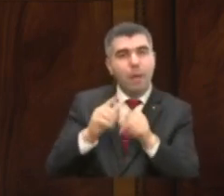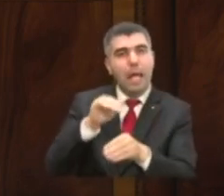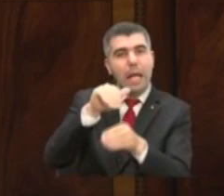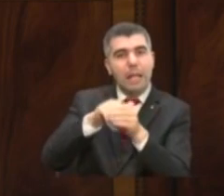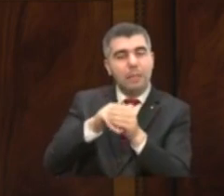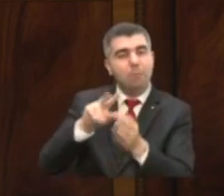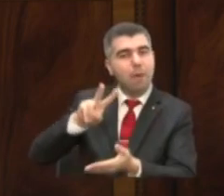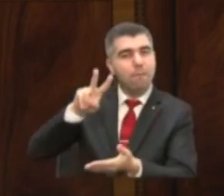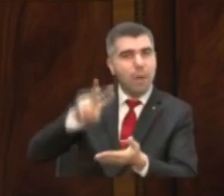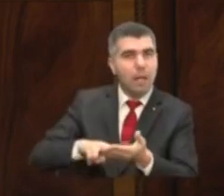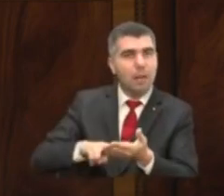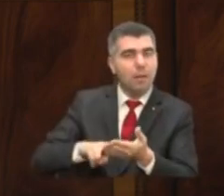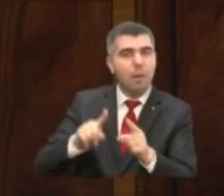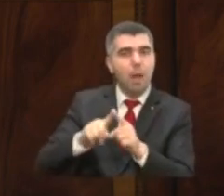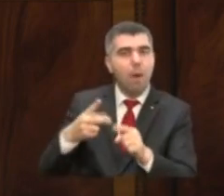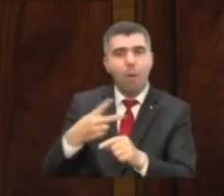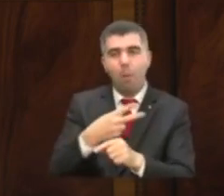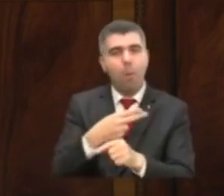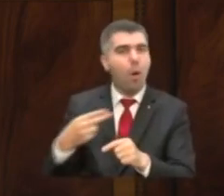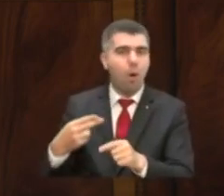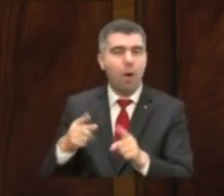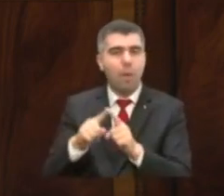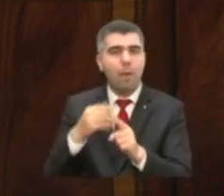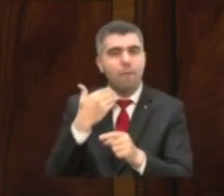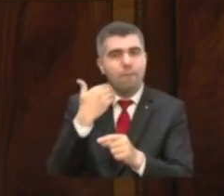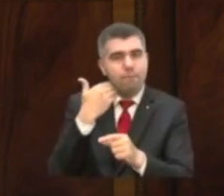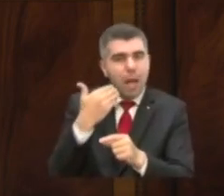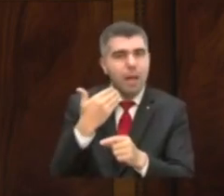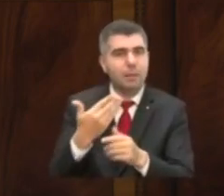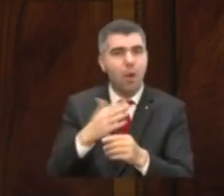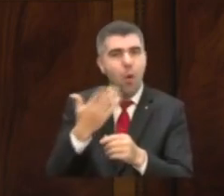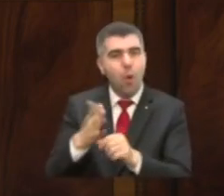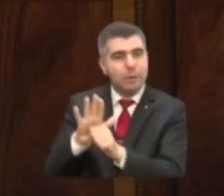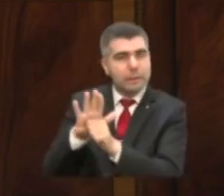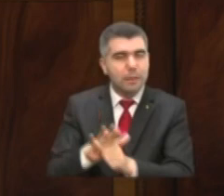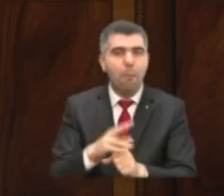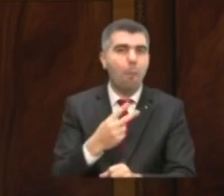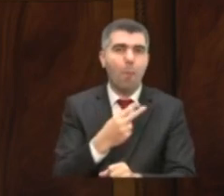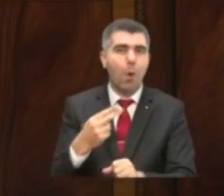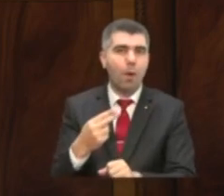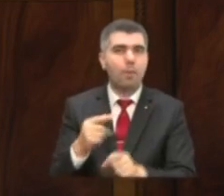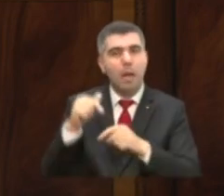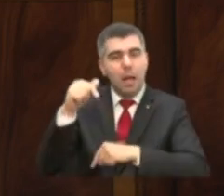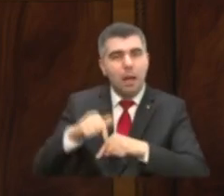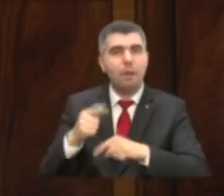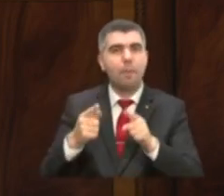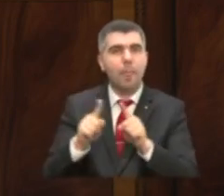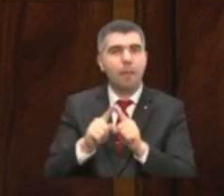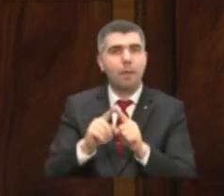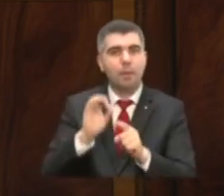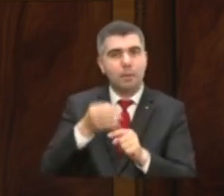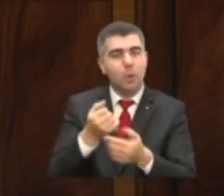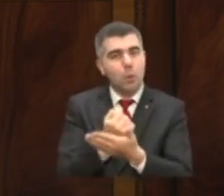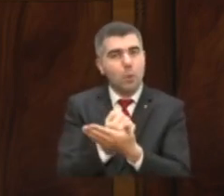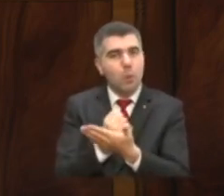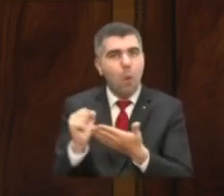حقيقية، هي القطع مع الريع ومع الفساد التي وعدتمونا بأنكم ستسقطونه، هو الإنهاء مع